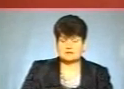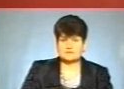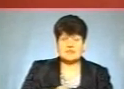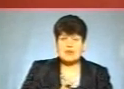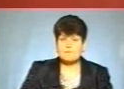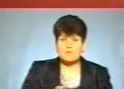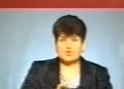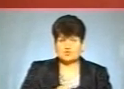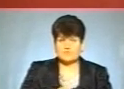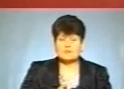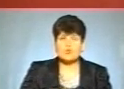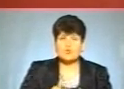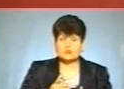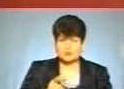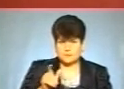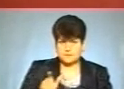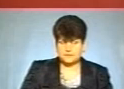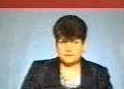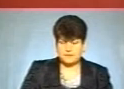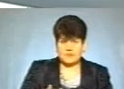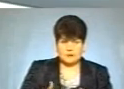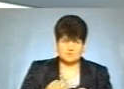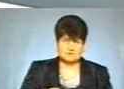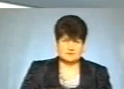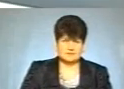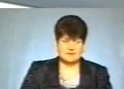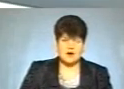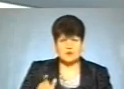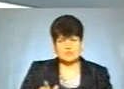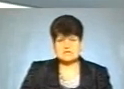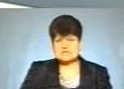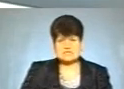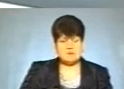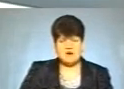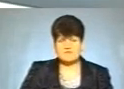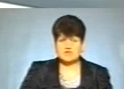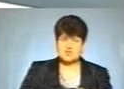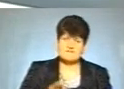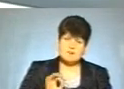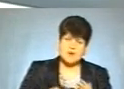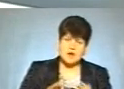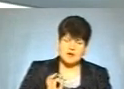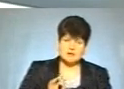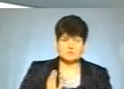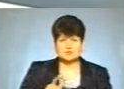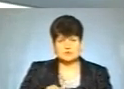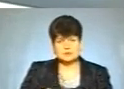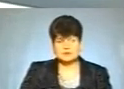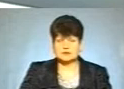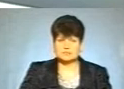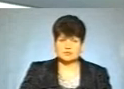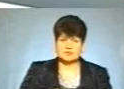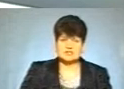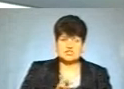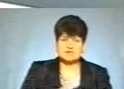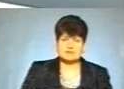пошуком, тобто він пропонує людині якусь вакантну посаду, так, а людина вже сама вирішує, вибирає, чи її йти, чи не, чи десь